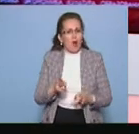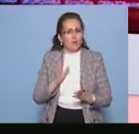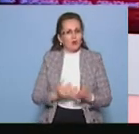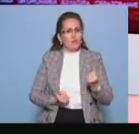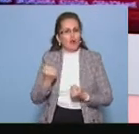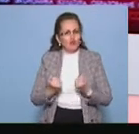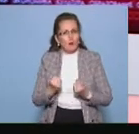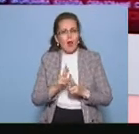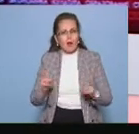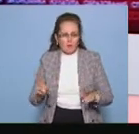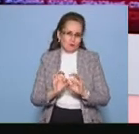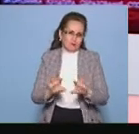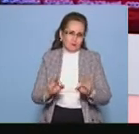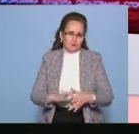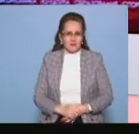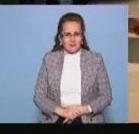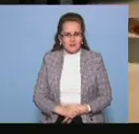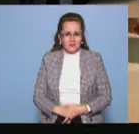районах, расскажет Альбина Валикжанина.